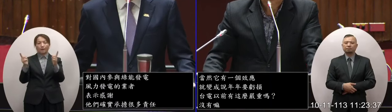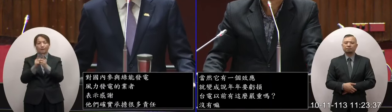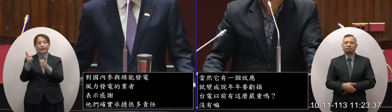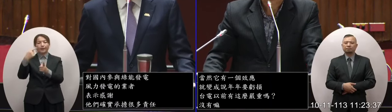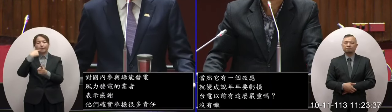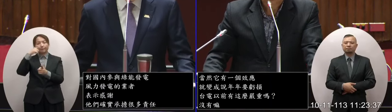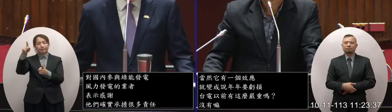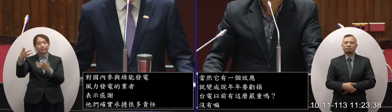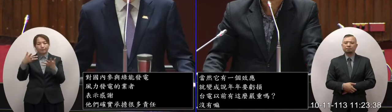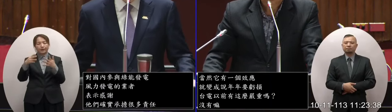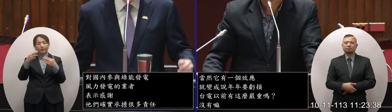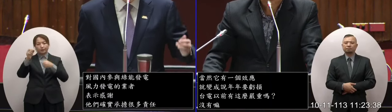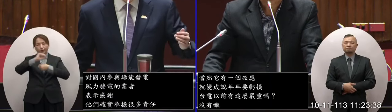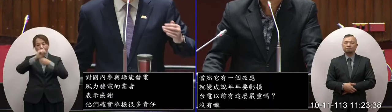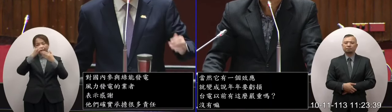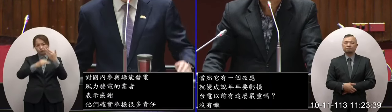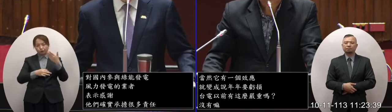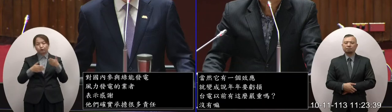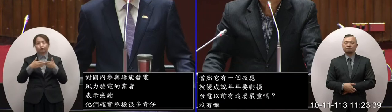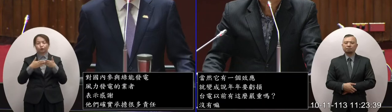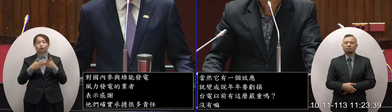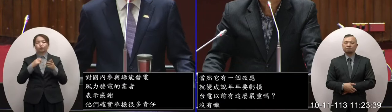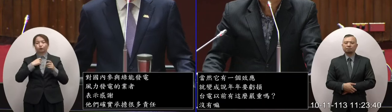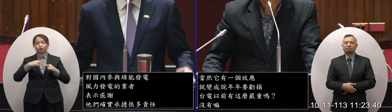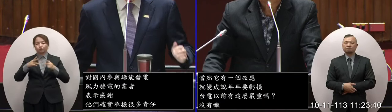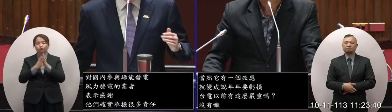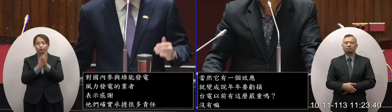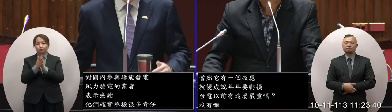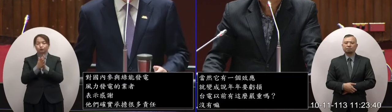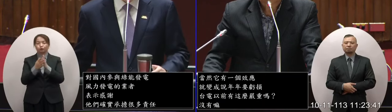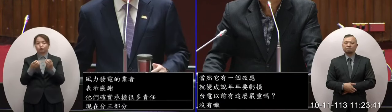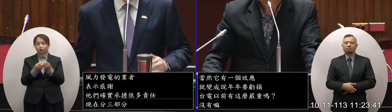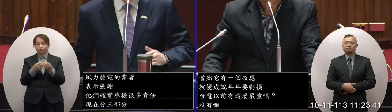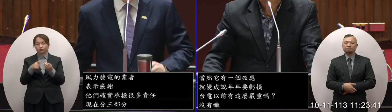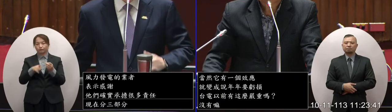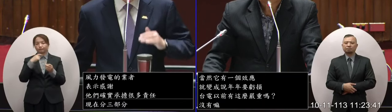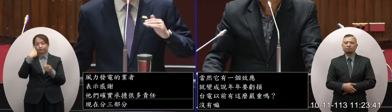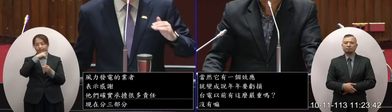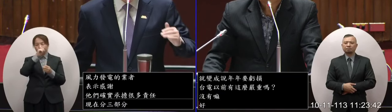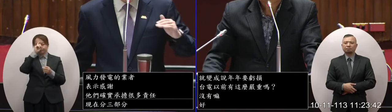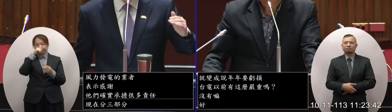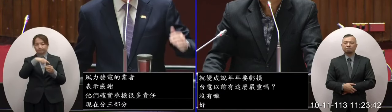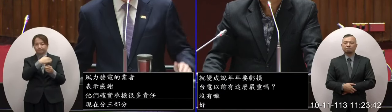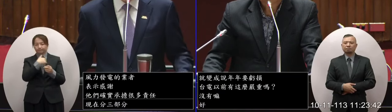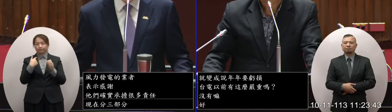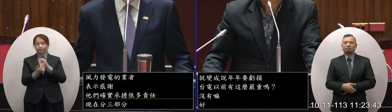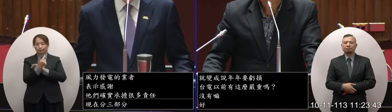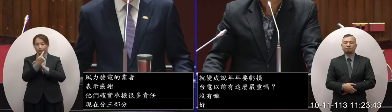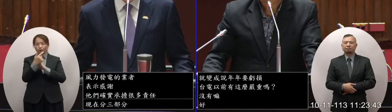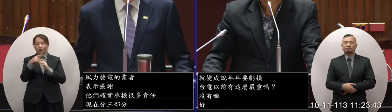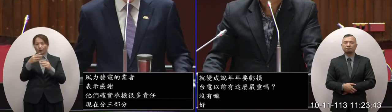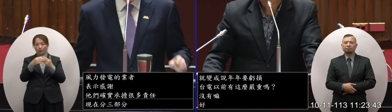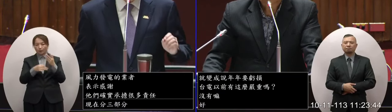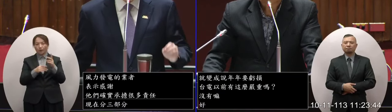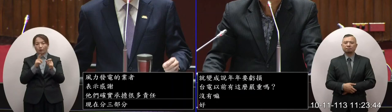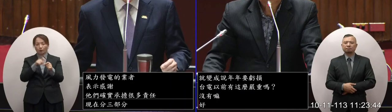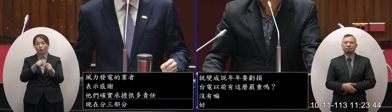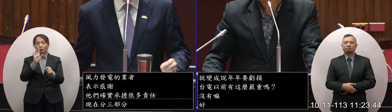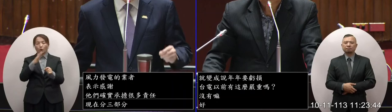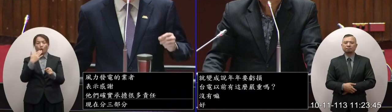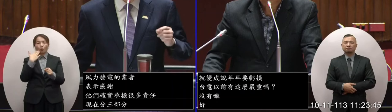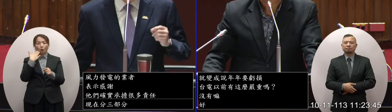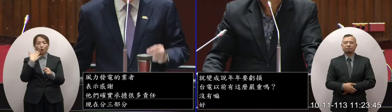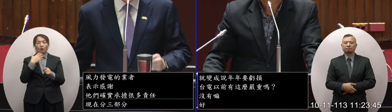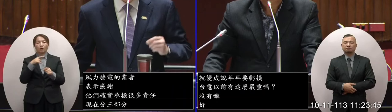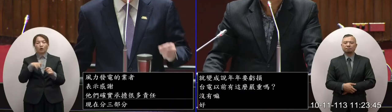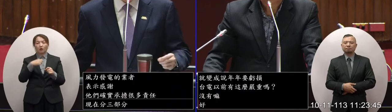会增加了一些条件或增加了一些要求，那国内的业者也希望能够 尽速的达到这样的过程。但是如果